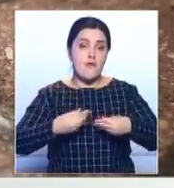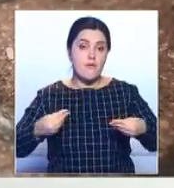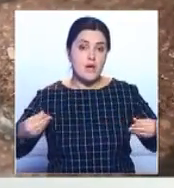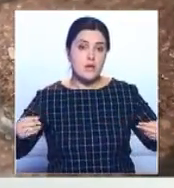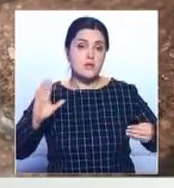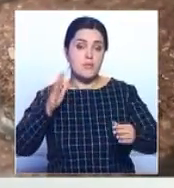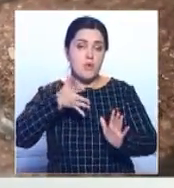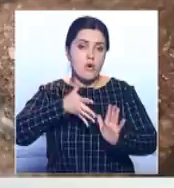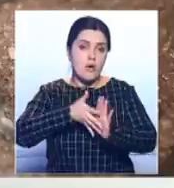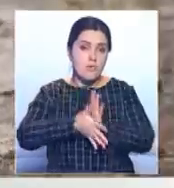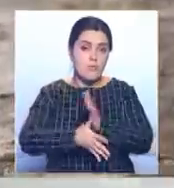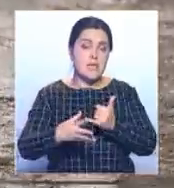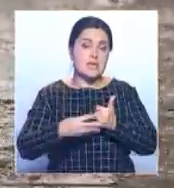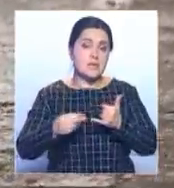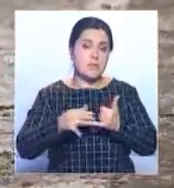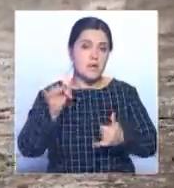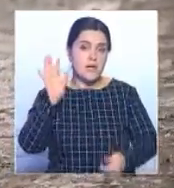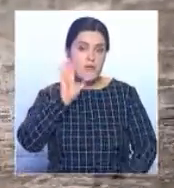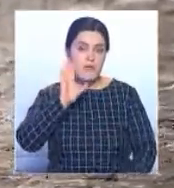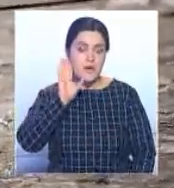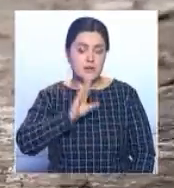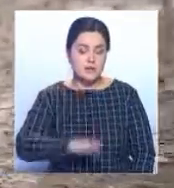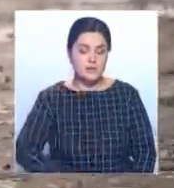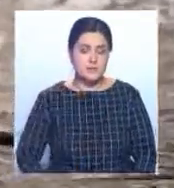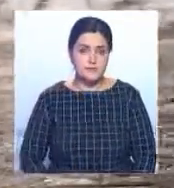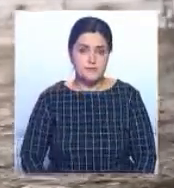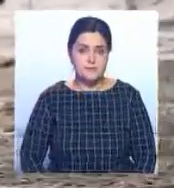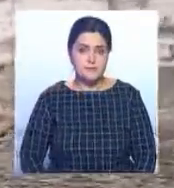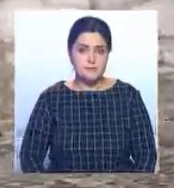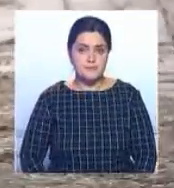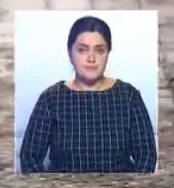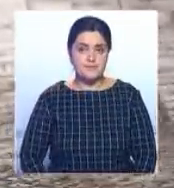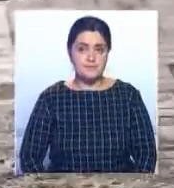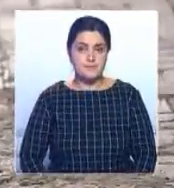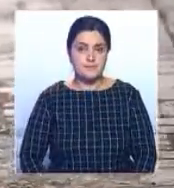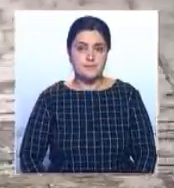почву и воду. Анна Панащук, Михаил Мищенко. Специально для Хабар-24. Киев, Украина.